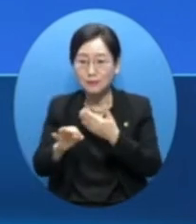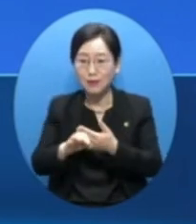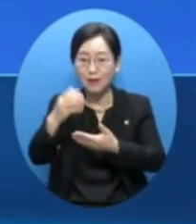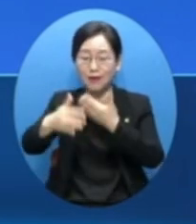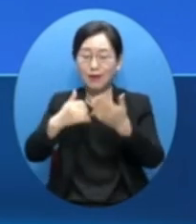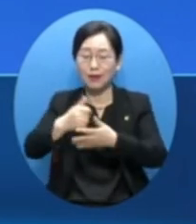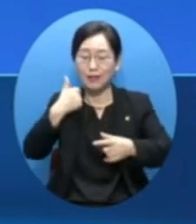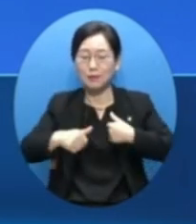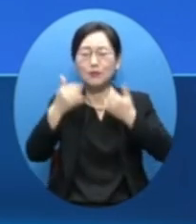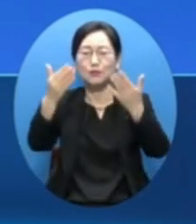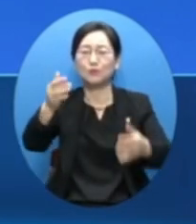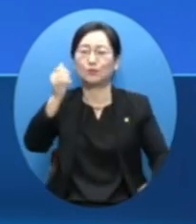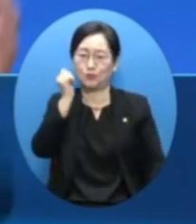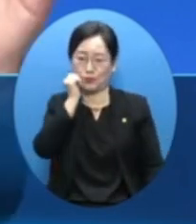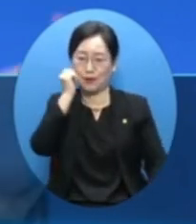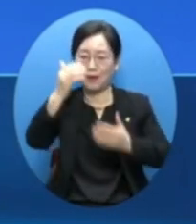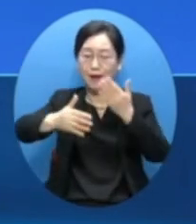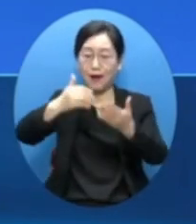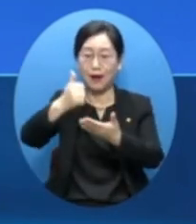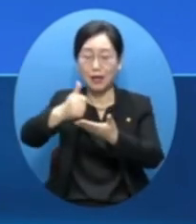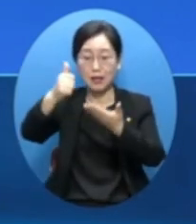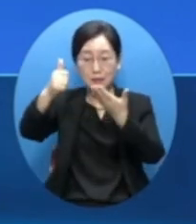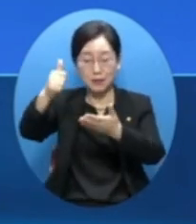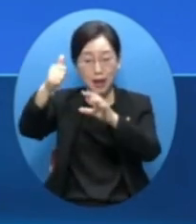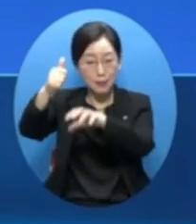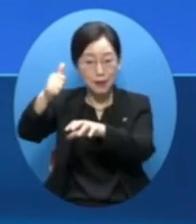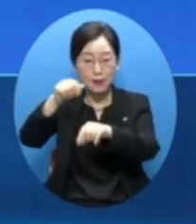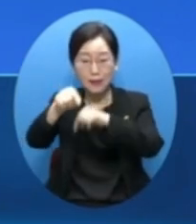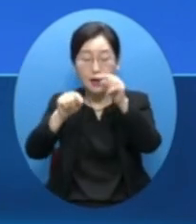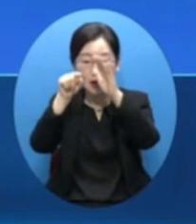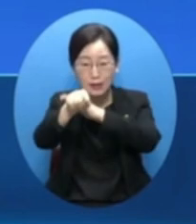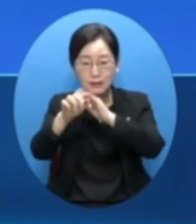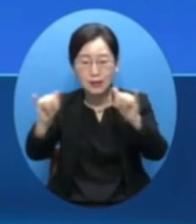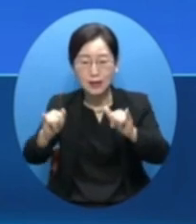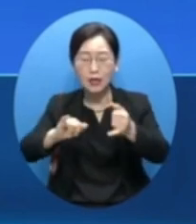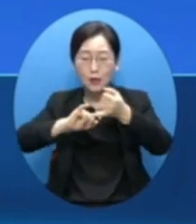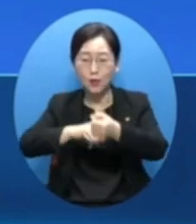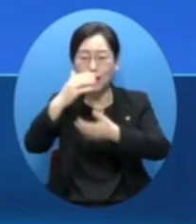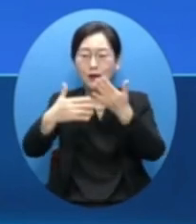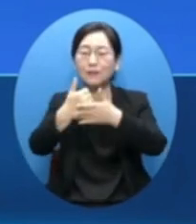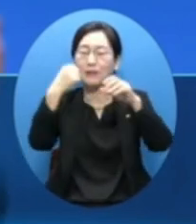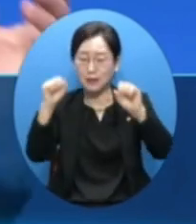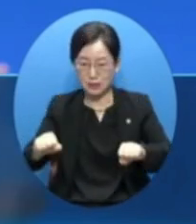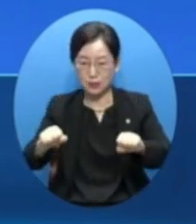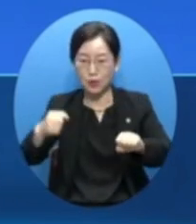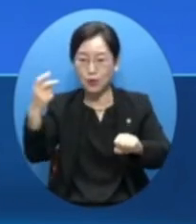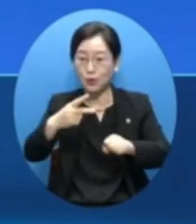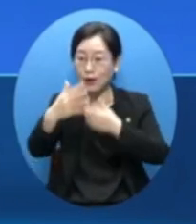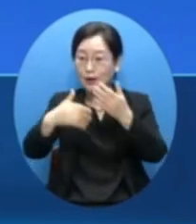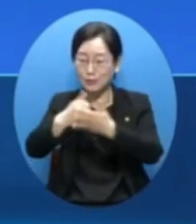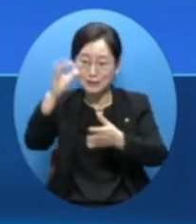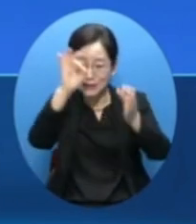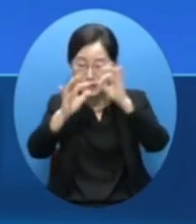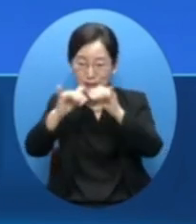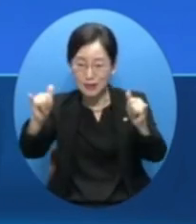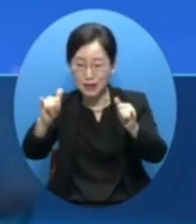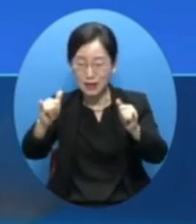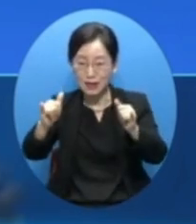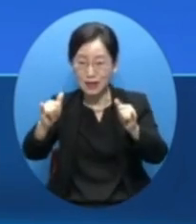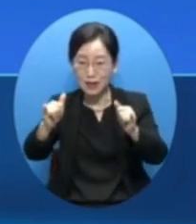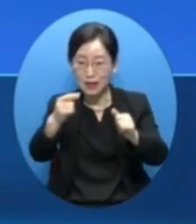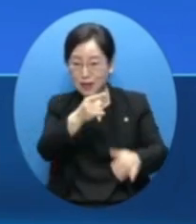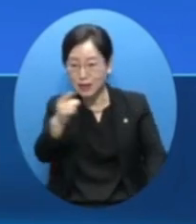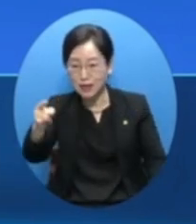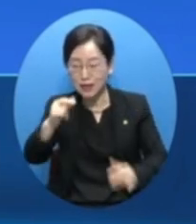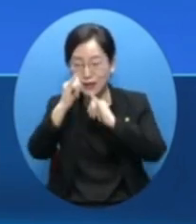하나님을 기쁘시게 하지 못하나니 하나님께 나아가는 자는 반드시 그가 계신 것과 또한 그가 자기를 찾는 자들에게 상